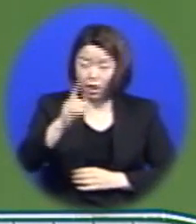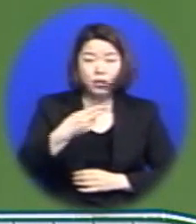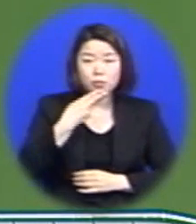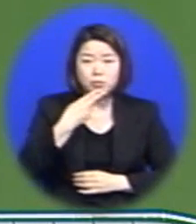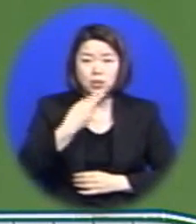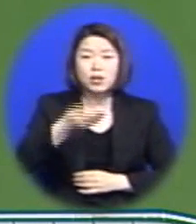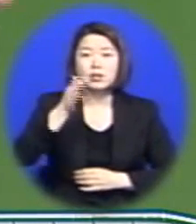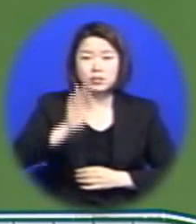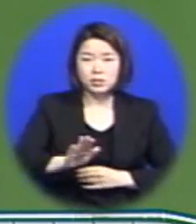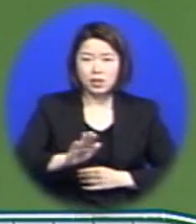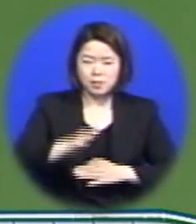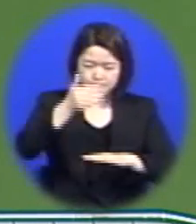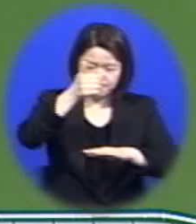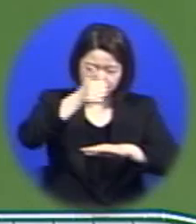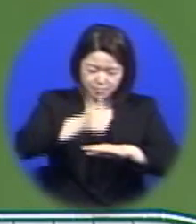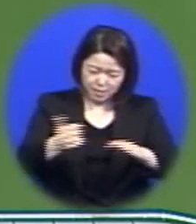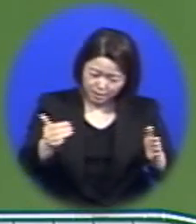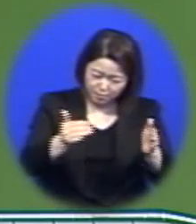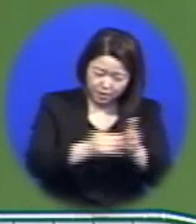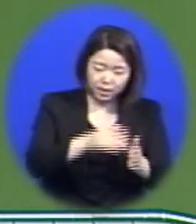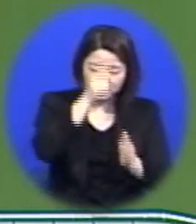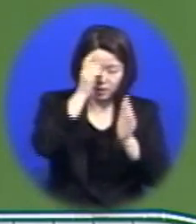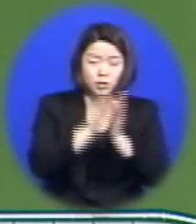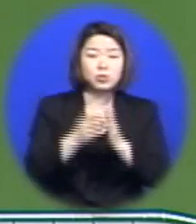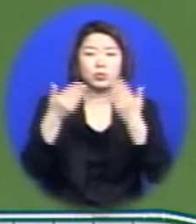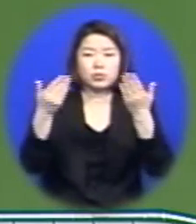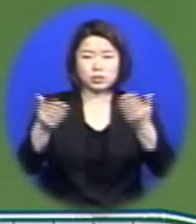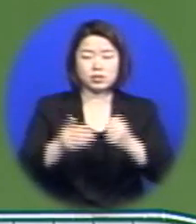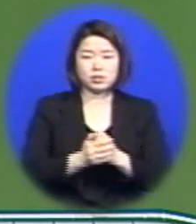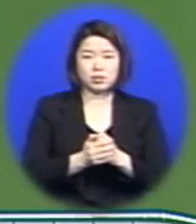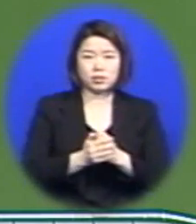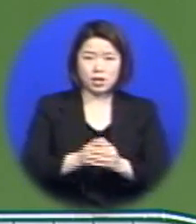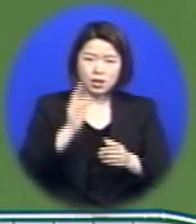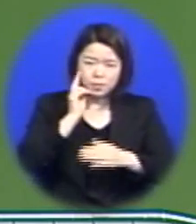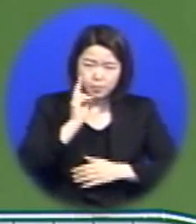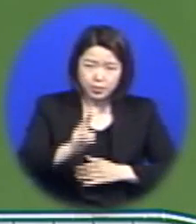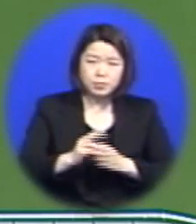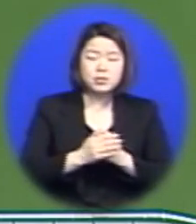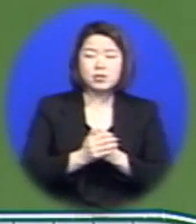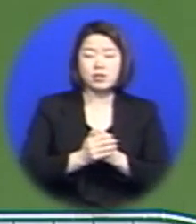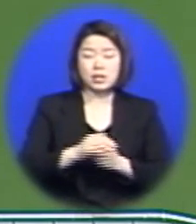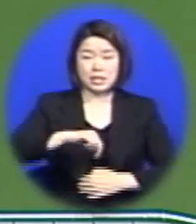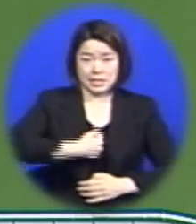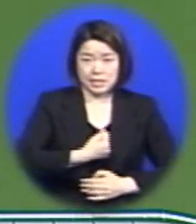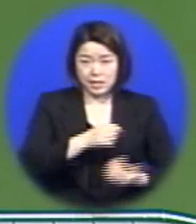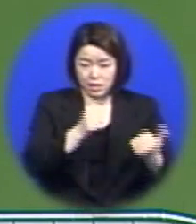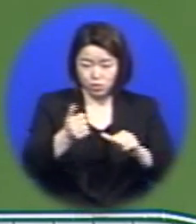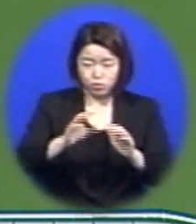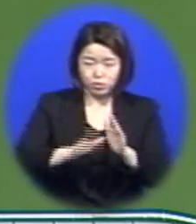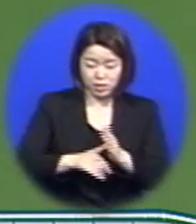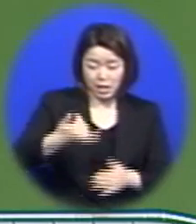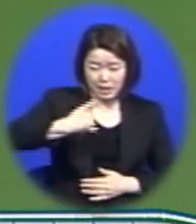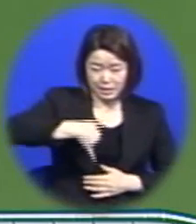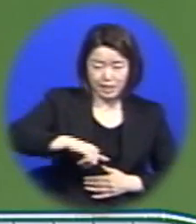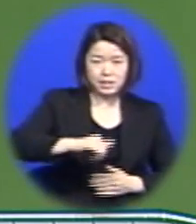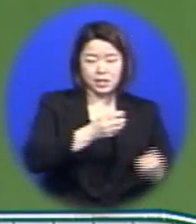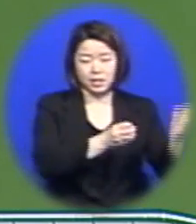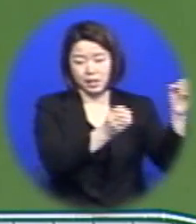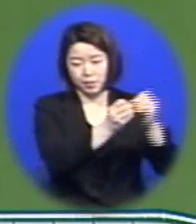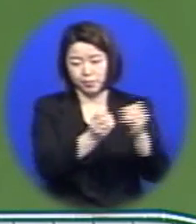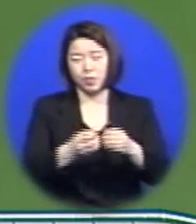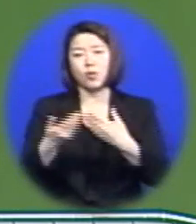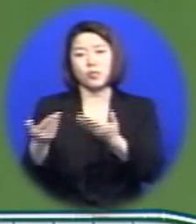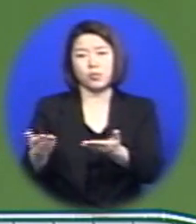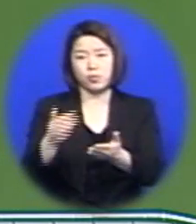그들은 끝까지 기도했어요 심지어 자기가 죽을 때 그 기도를 자식에게 물려